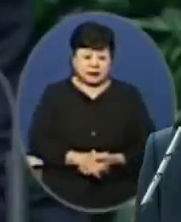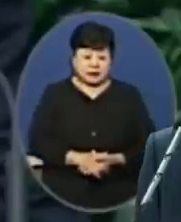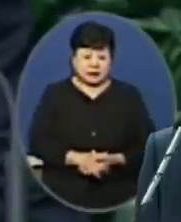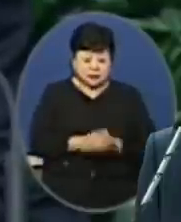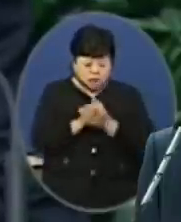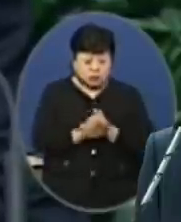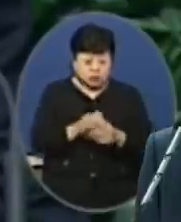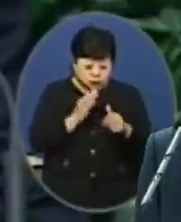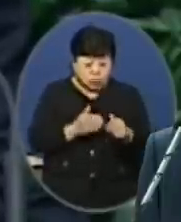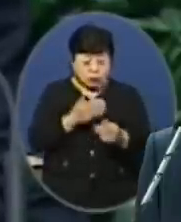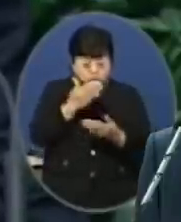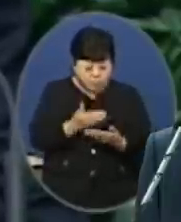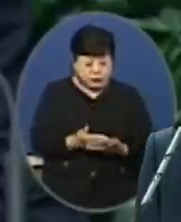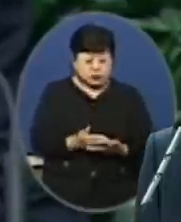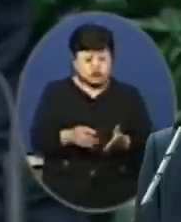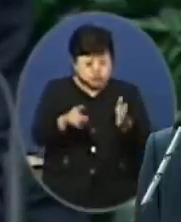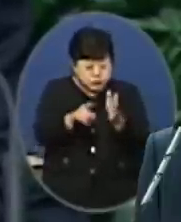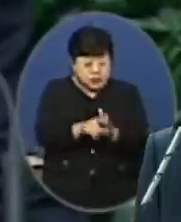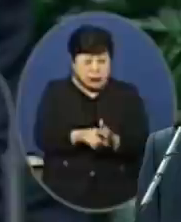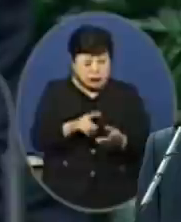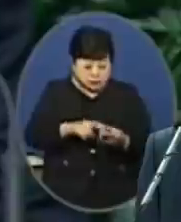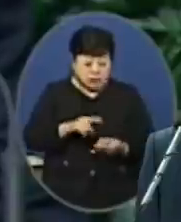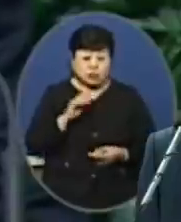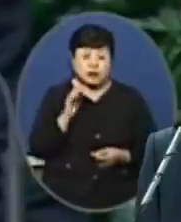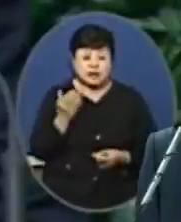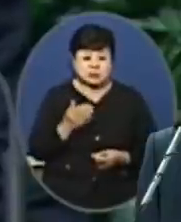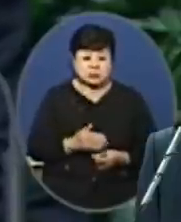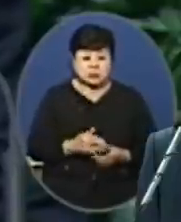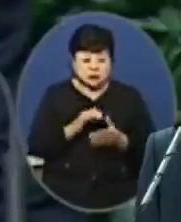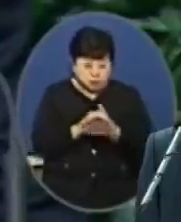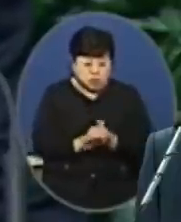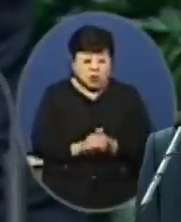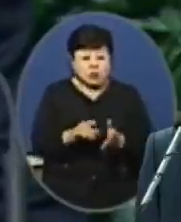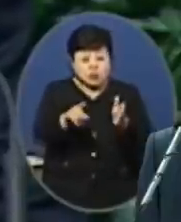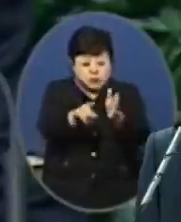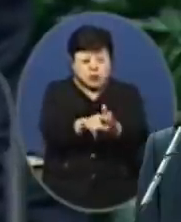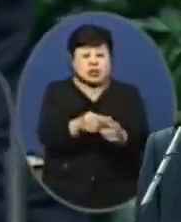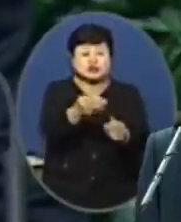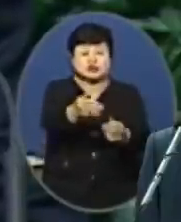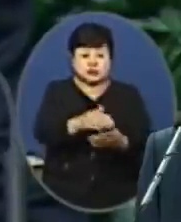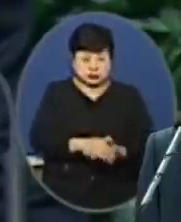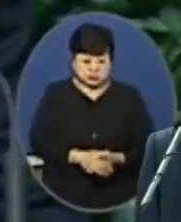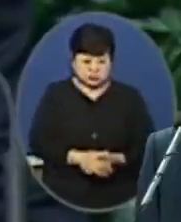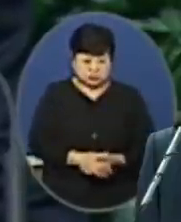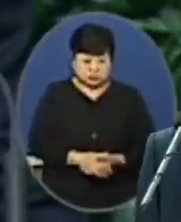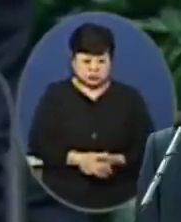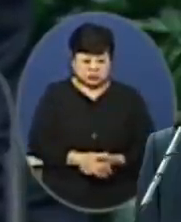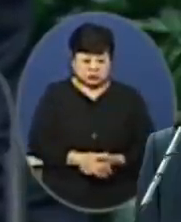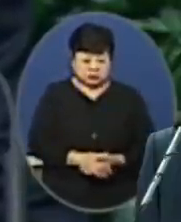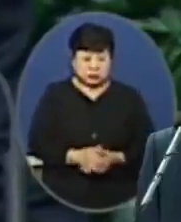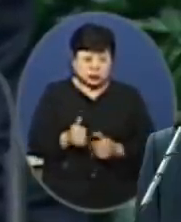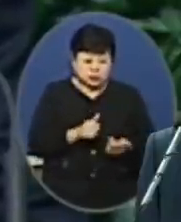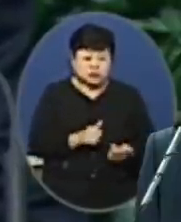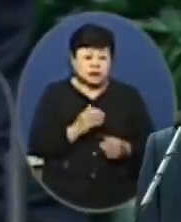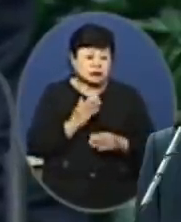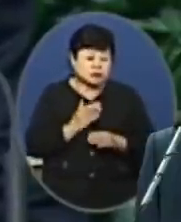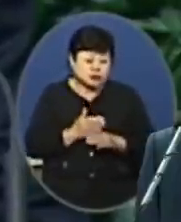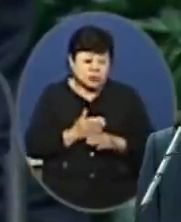무엇이니 기도하고 구한 것은 받은 줄로 믿으라. 그리하면 그대로 되리라 하시지. 기도하고 믿어야지요. 밤